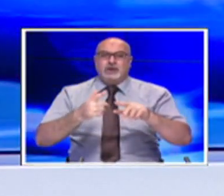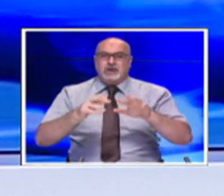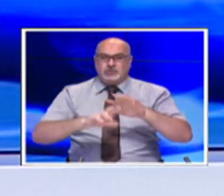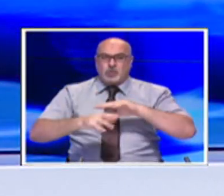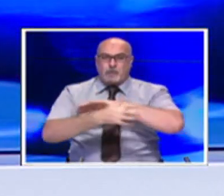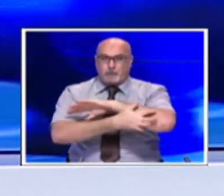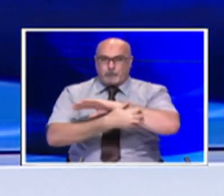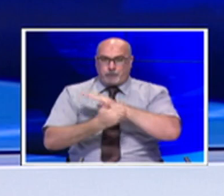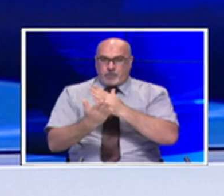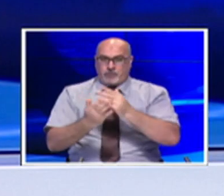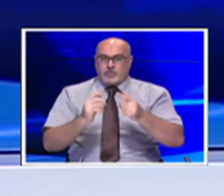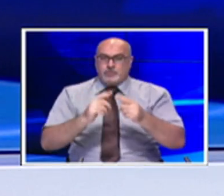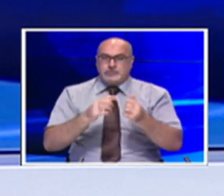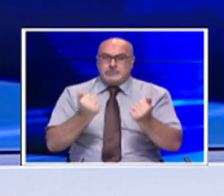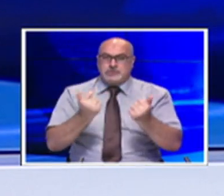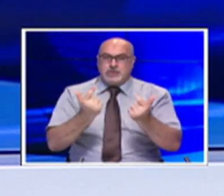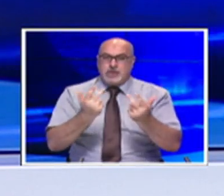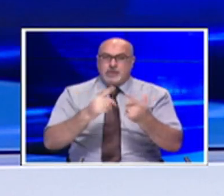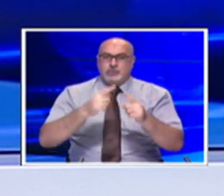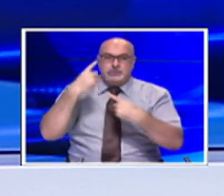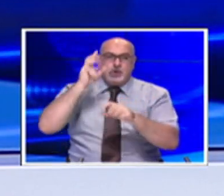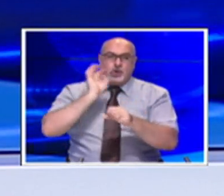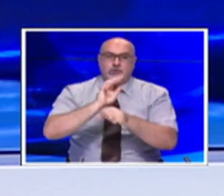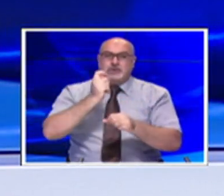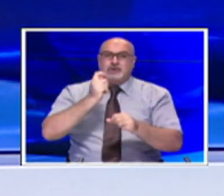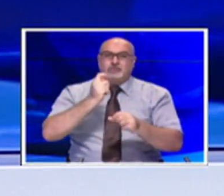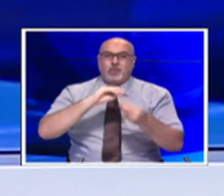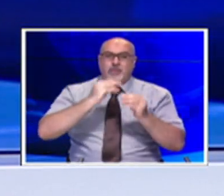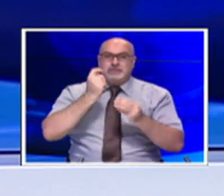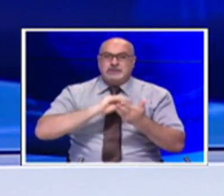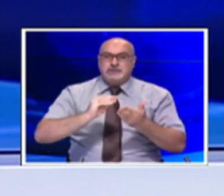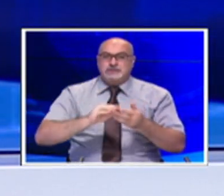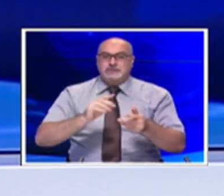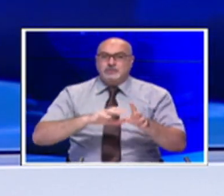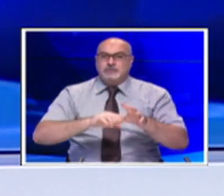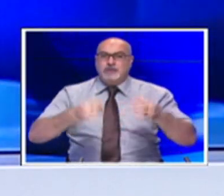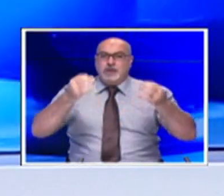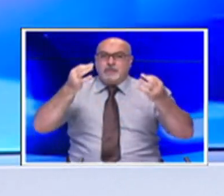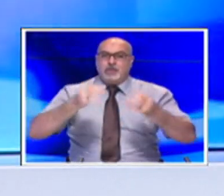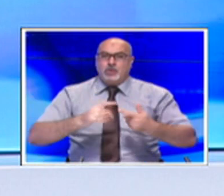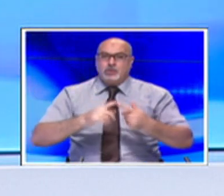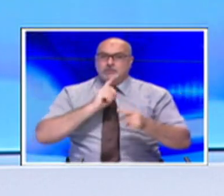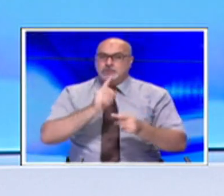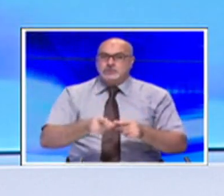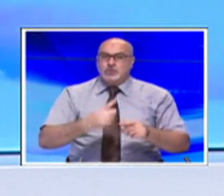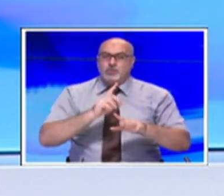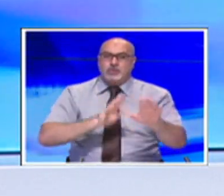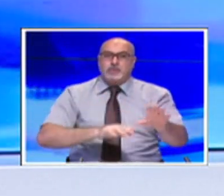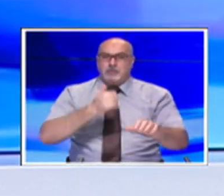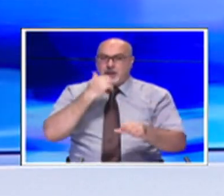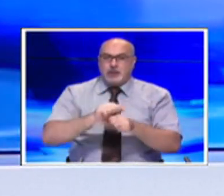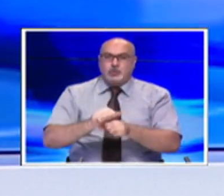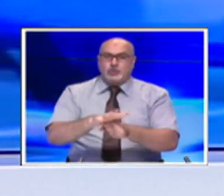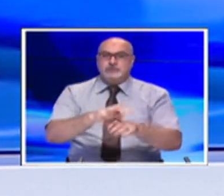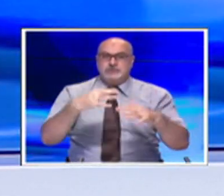الظل، تعزيز الرقمنة والإحصاء، محاربة البيروقراطية، وتقييم مدى تنفيذ إجراءات الوقاية من انتشار